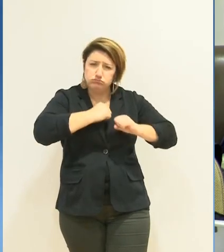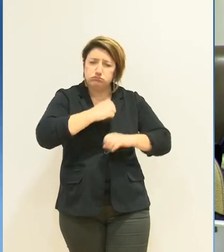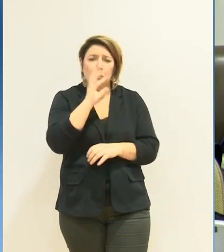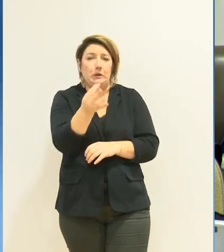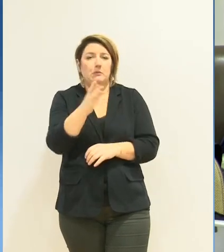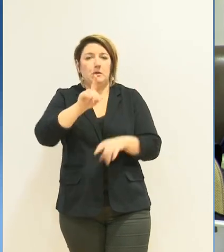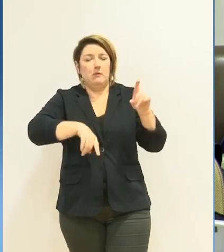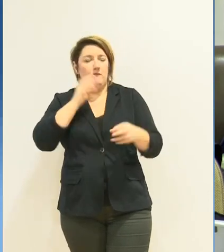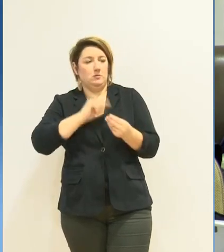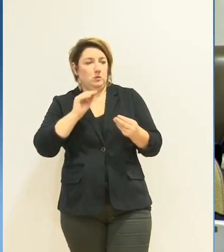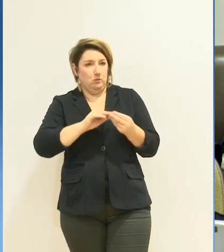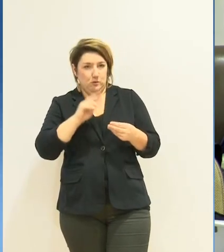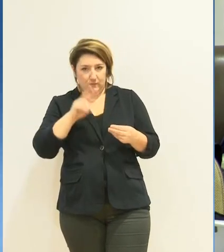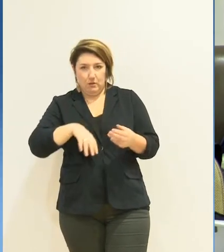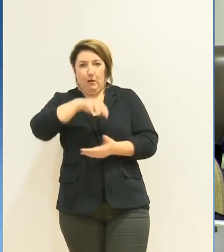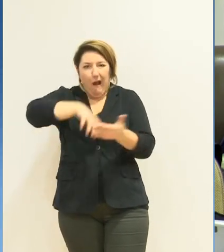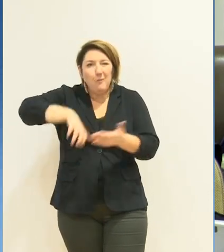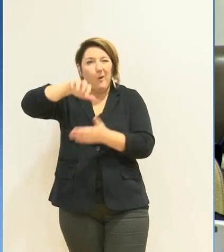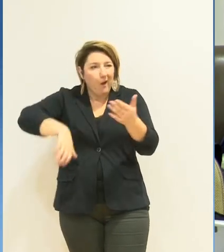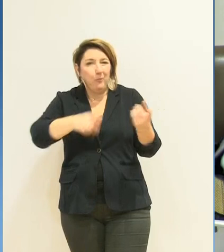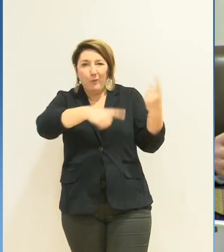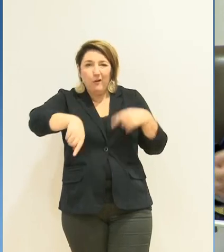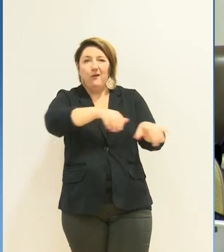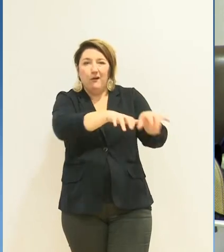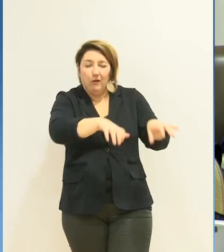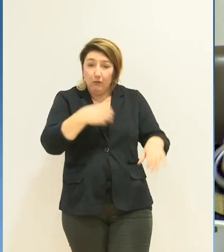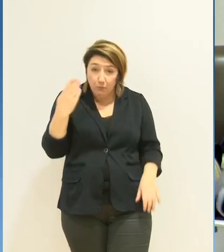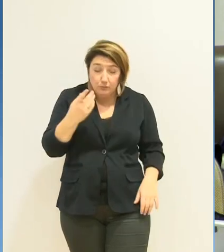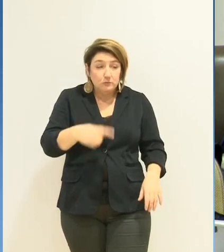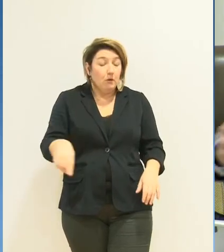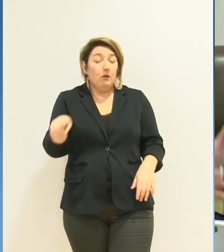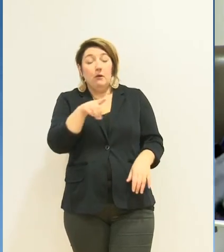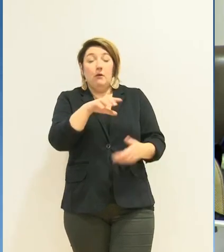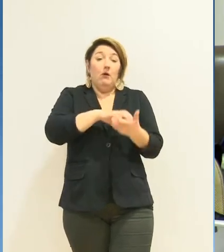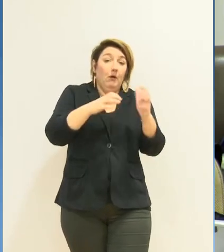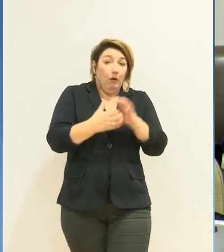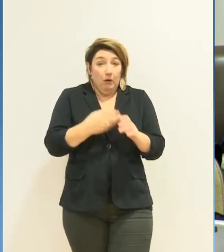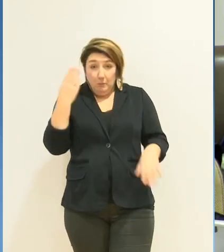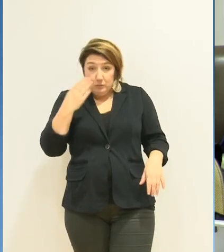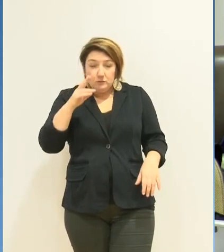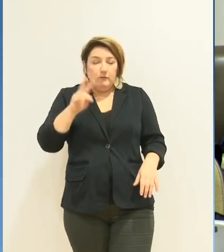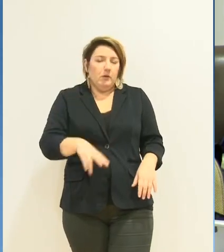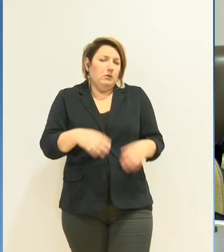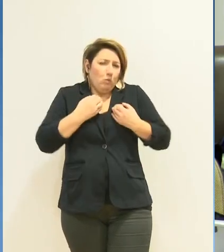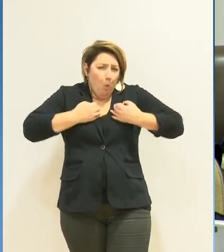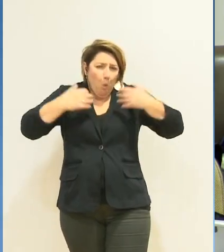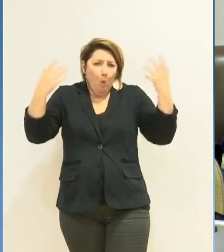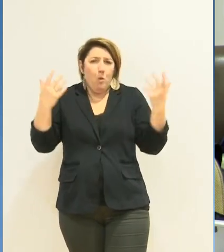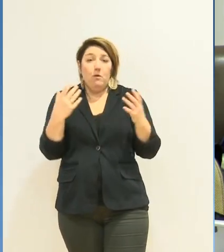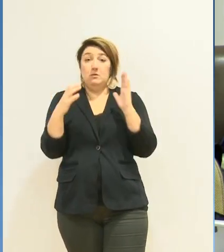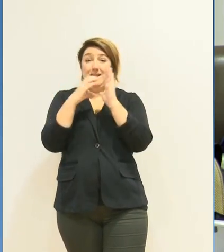vraiment besoin de tous les rapports que l'on fait de toutes les circonvolutions du terrain nous nous sommes entourés notre seule délibération